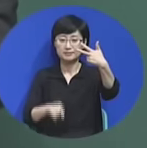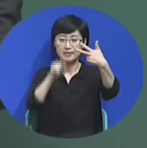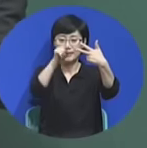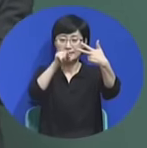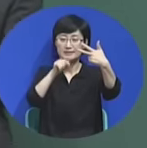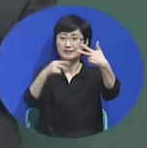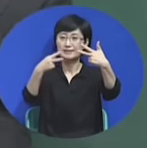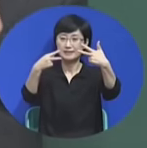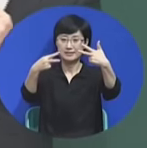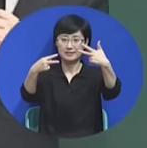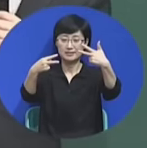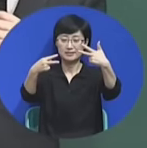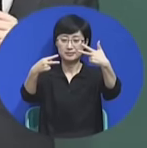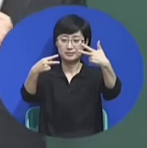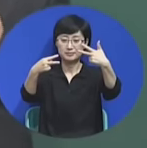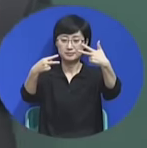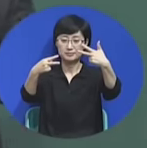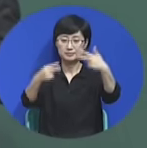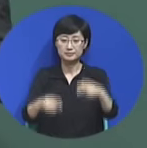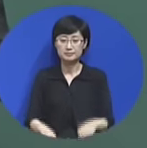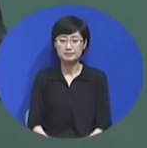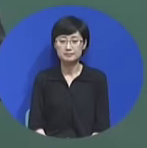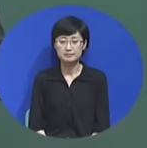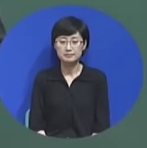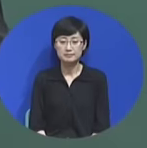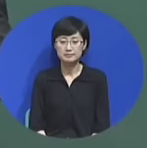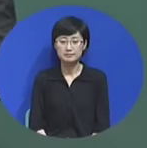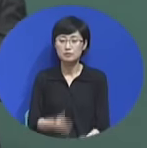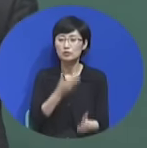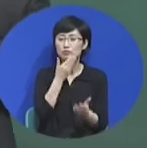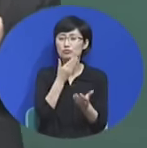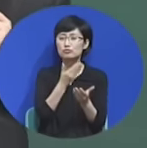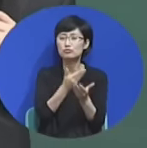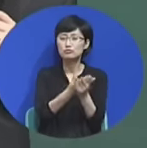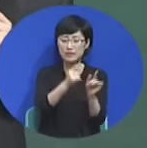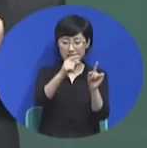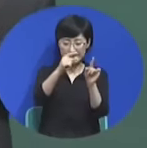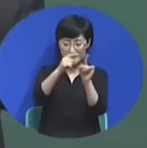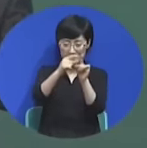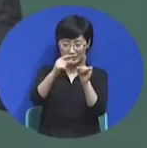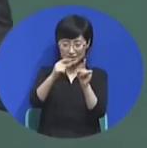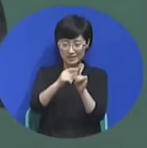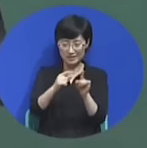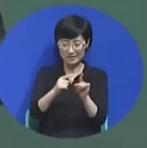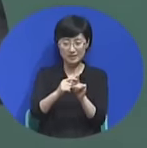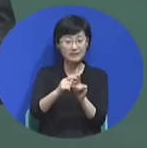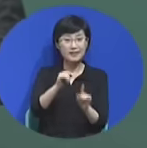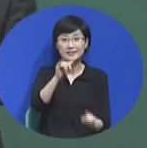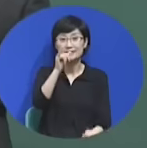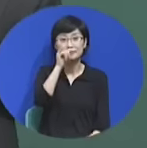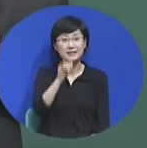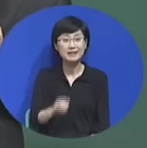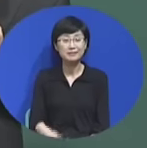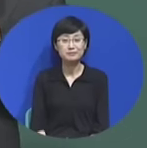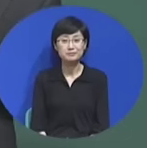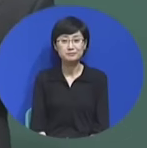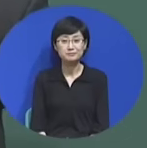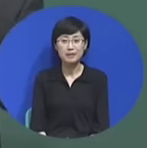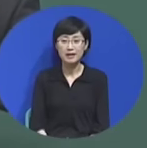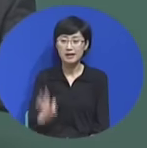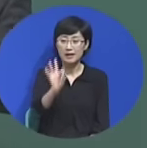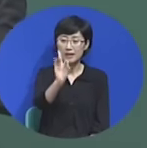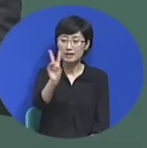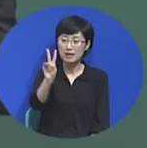是你们非常熟悉的创世纪 2절 말씀입니다 2절 자, 거기에는 굉장히 중요한 단어들이 나오죠 在这里出来非常重要的词